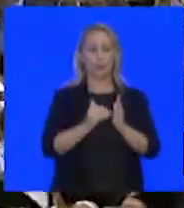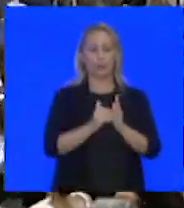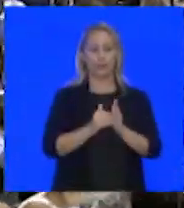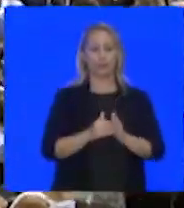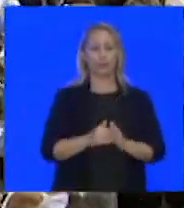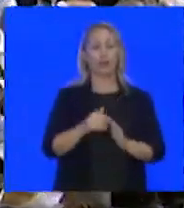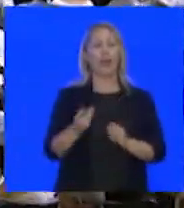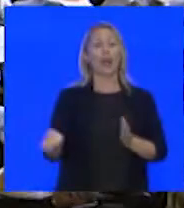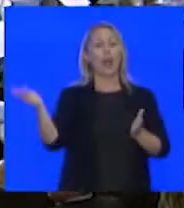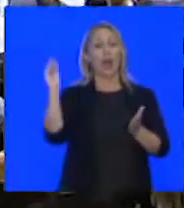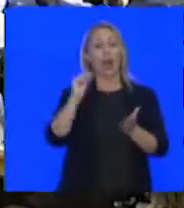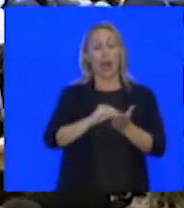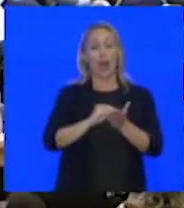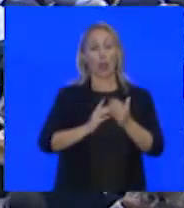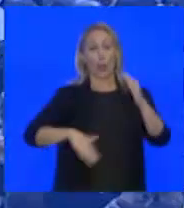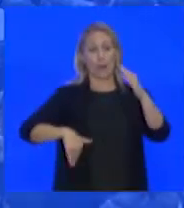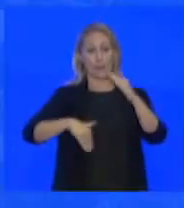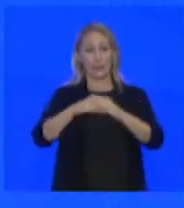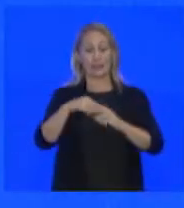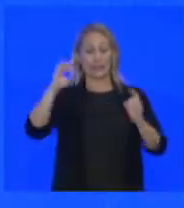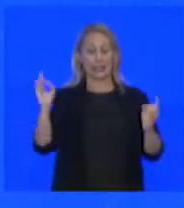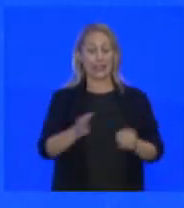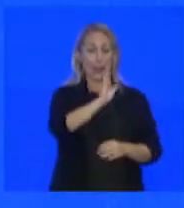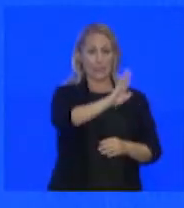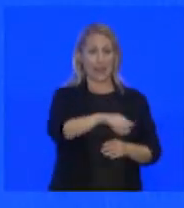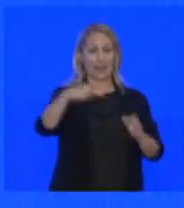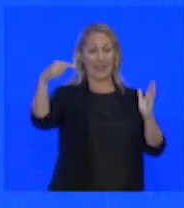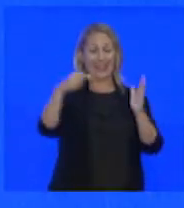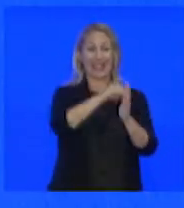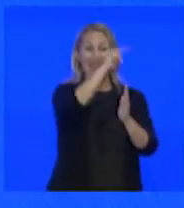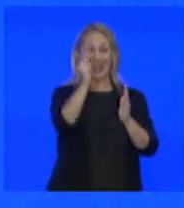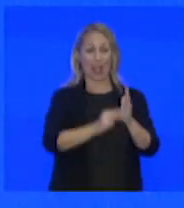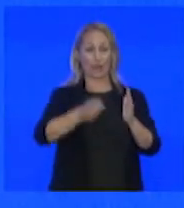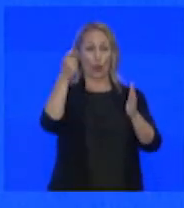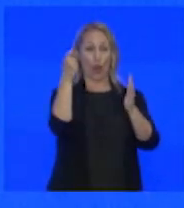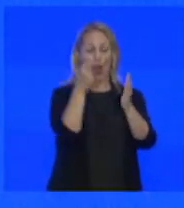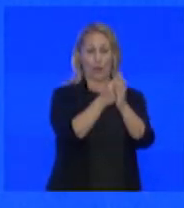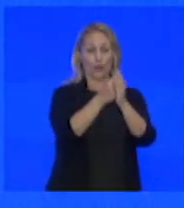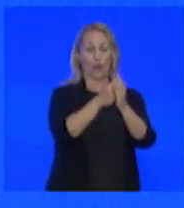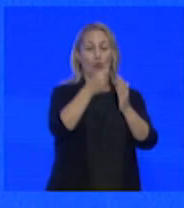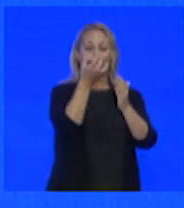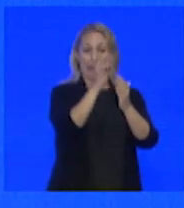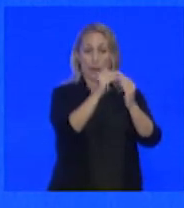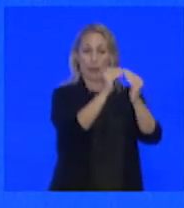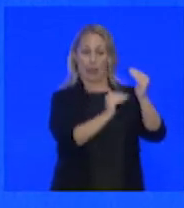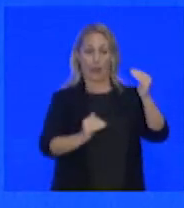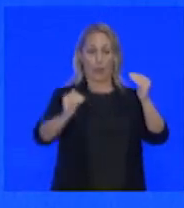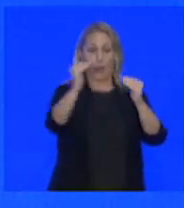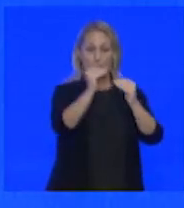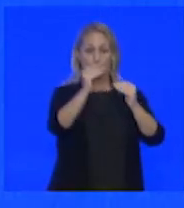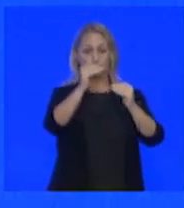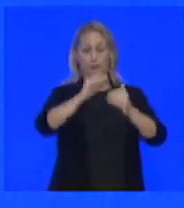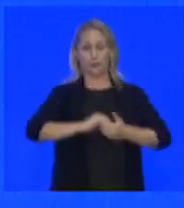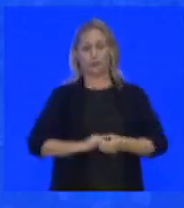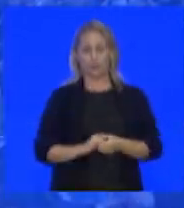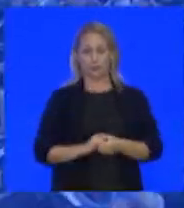Παρέχεται πρόσθετο αφορολόγητο 1.000 ευρώ για κάθε παιδί και μηνιαία ενίσχυση 180 ευρώ για θέση σε παιδικό σταθμό.